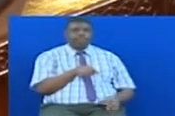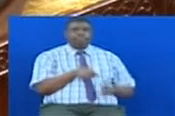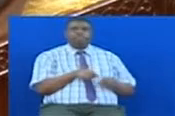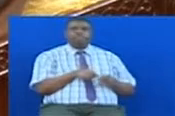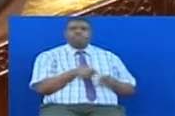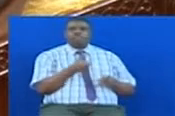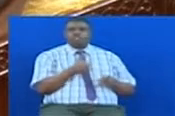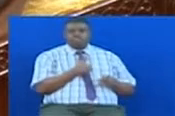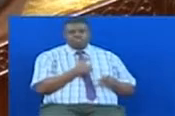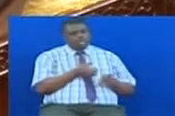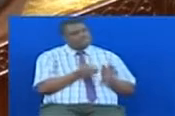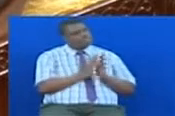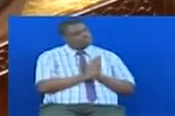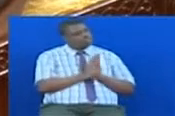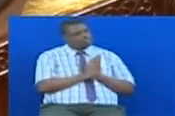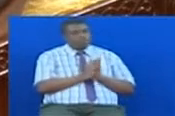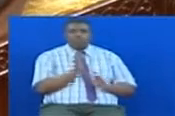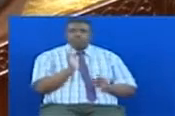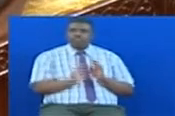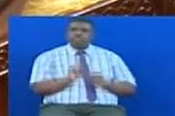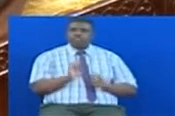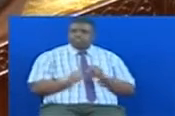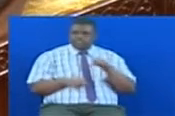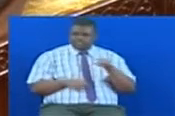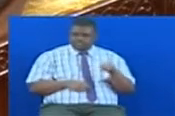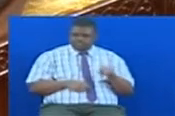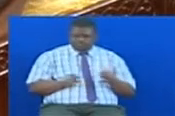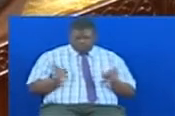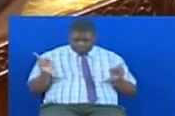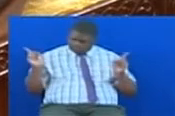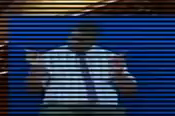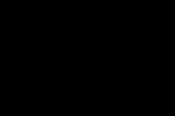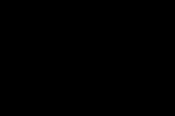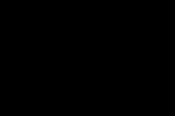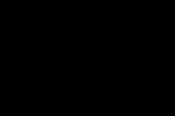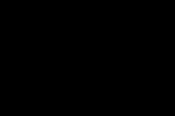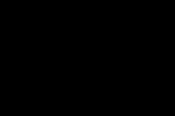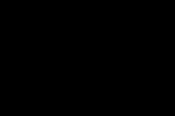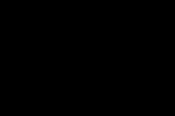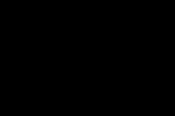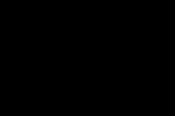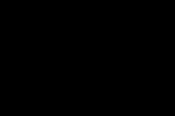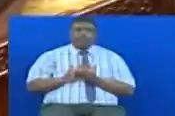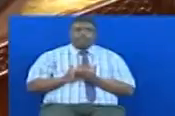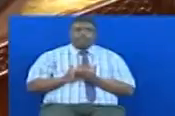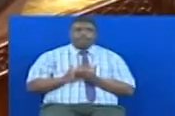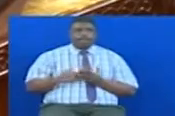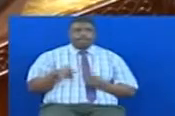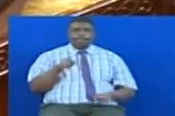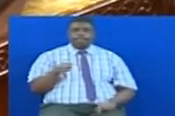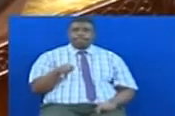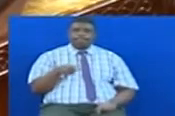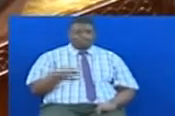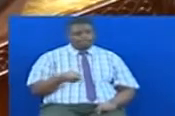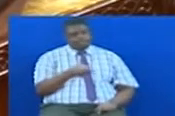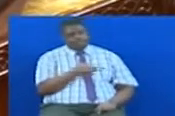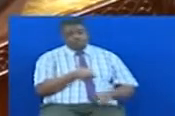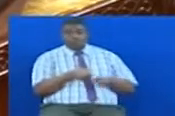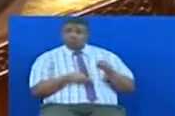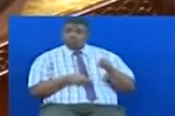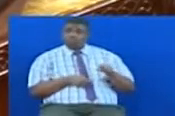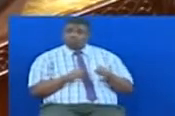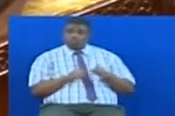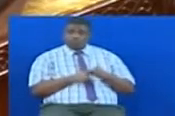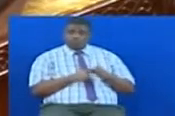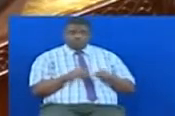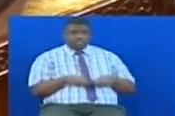ninaomba niweze kuchangia kwa ufupi sana katika eneo la mikopo ambayo inatolewa